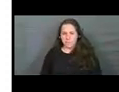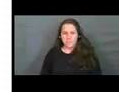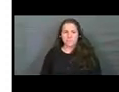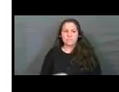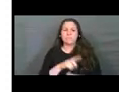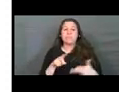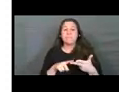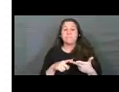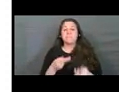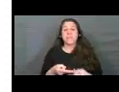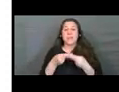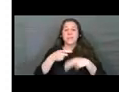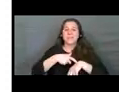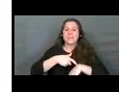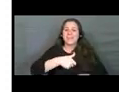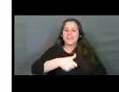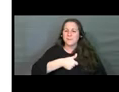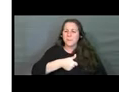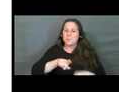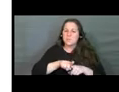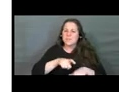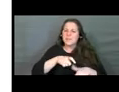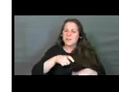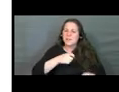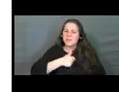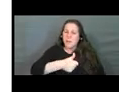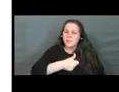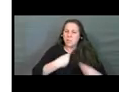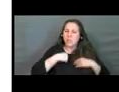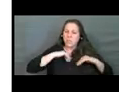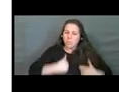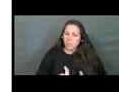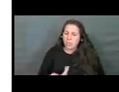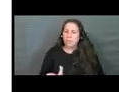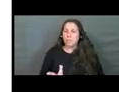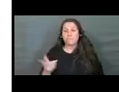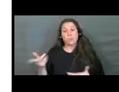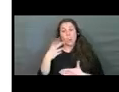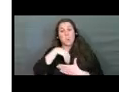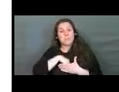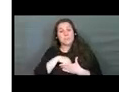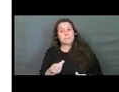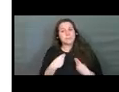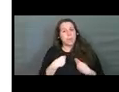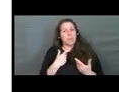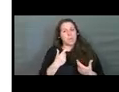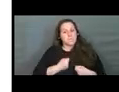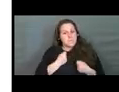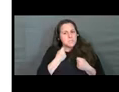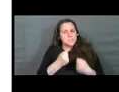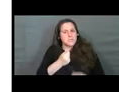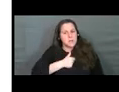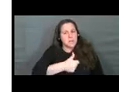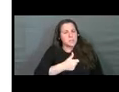temps de transport et de la fatigue du transport. Pour beaucoup de personnes autistes, c'est très exigeant le transport. C'est